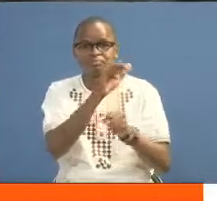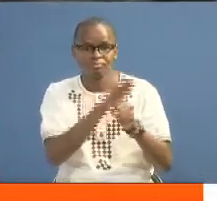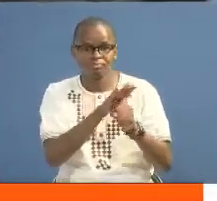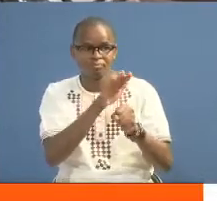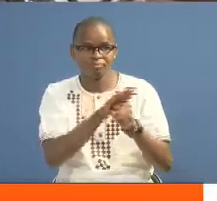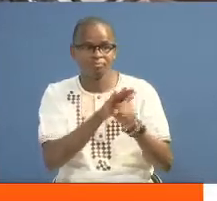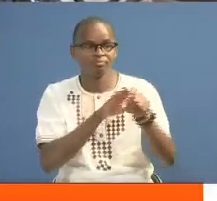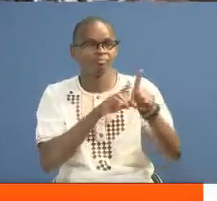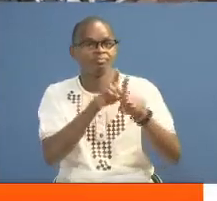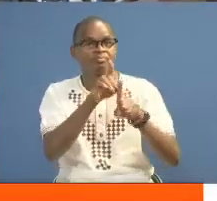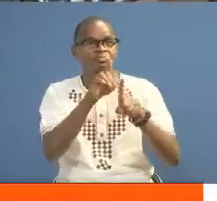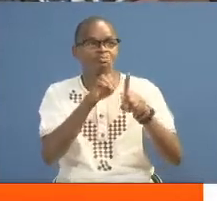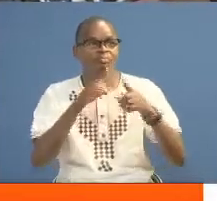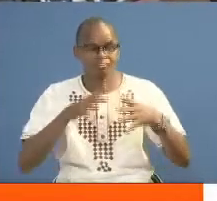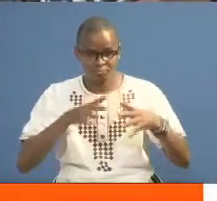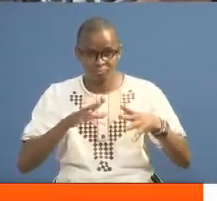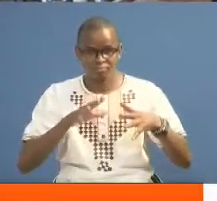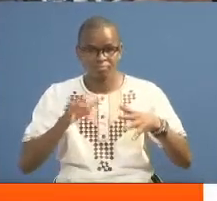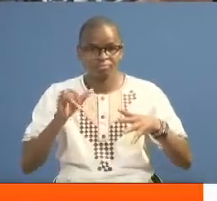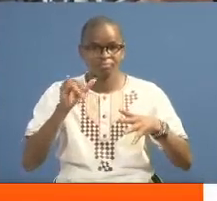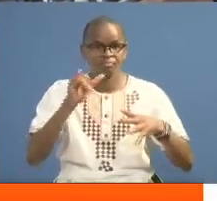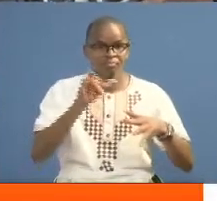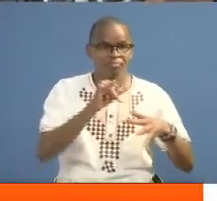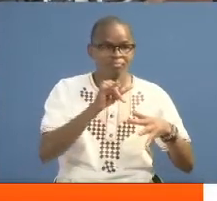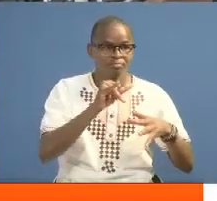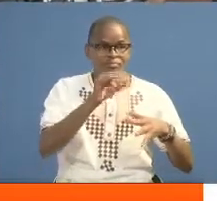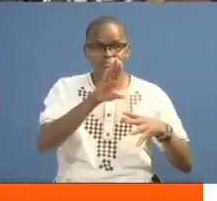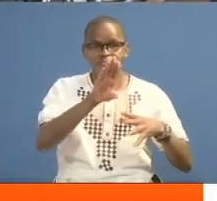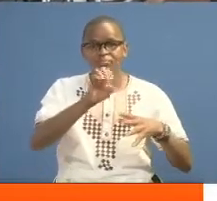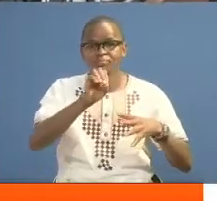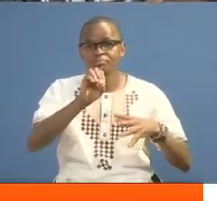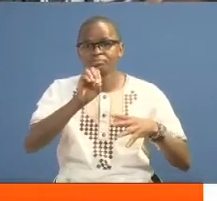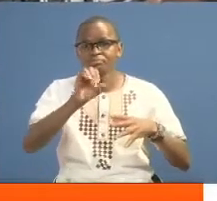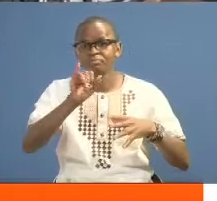za kusafirisha abiria na mizigo kama Boeing